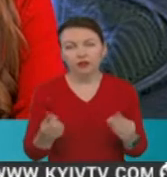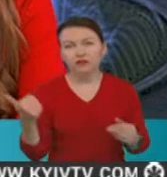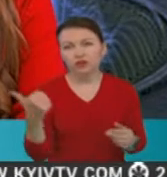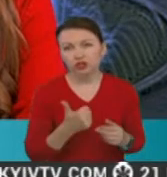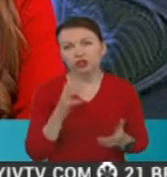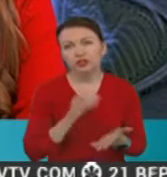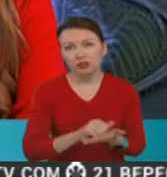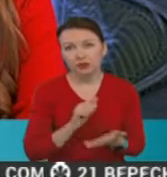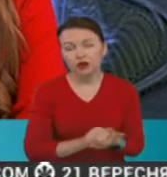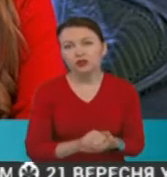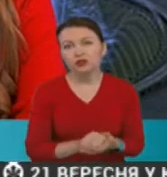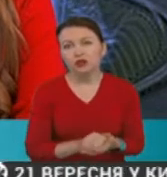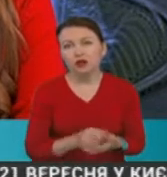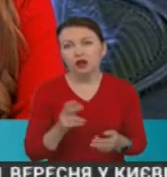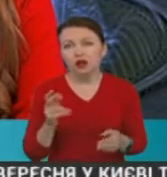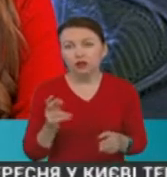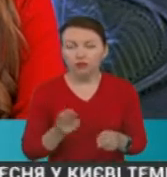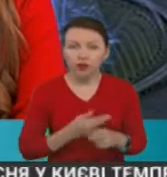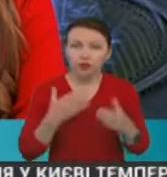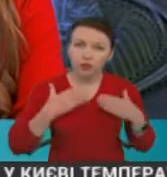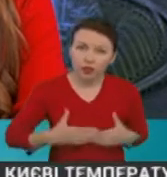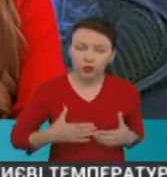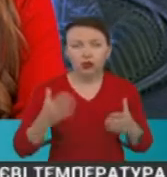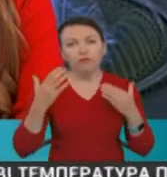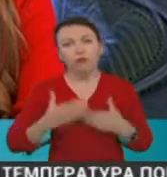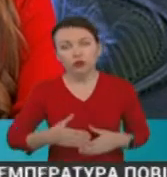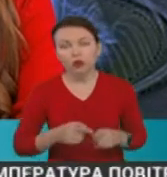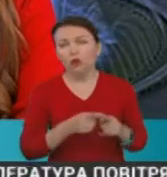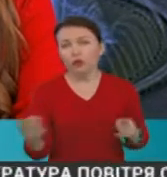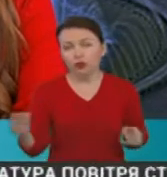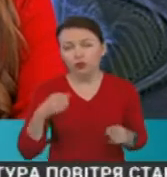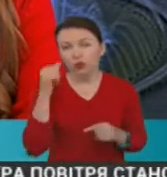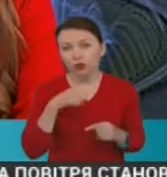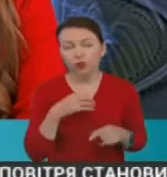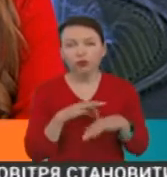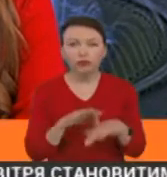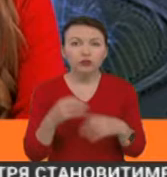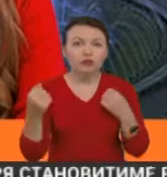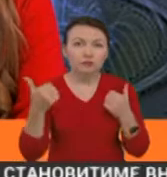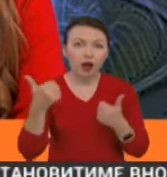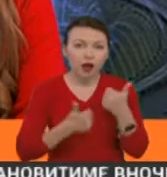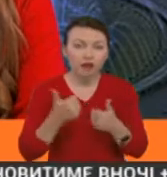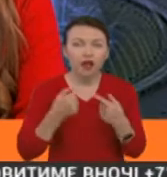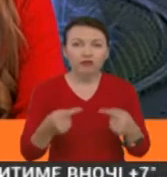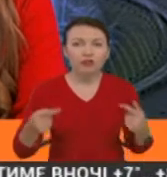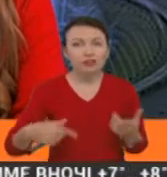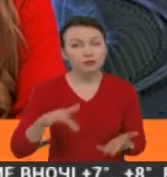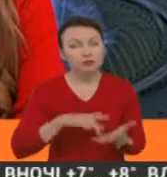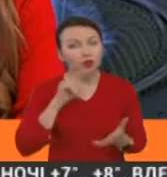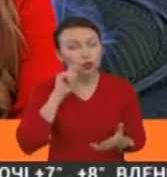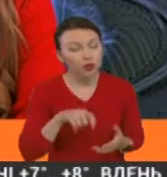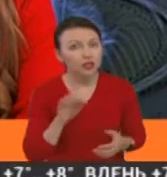тиждень займаються в безобладунку, в обладунках. Протягом року проходили змагання в різних містах України. І,